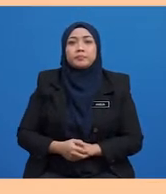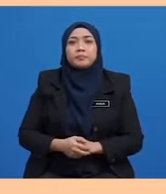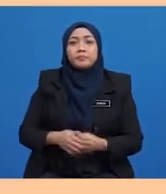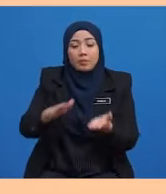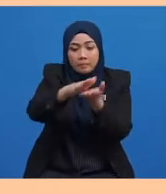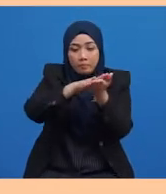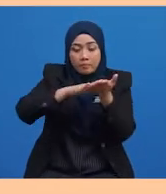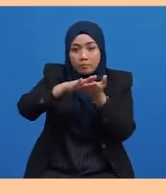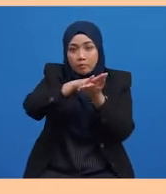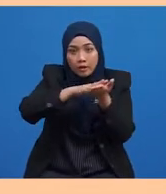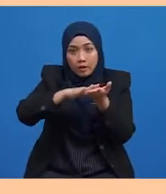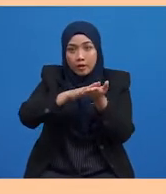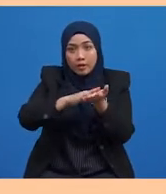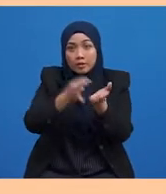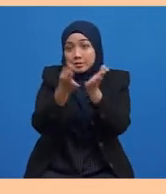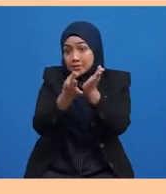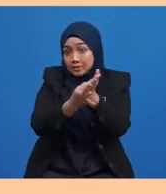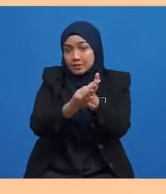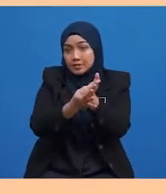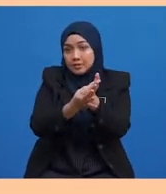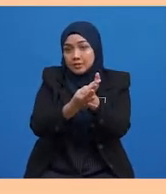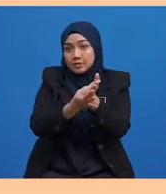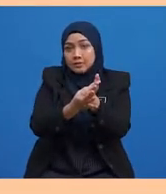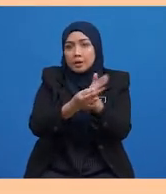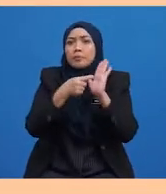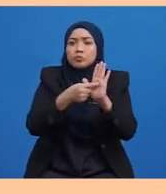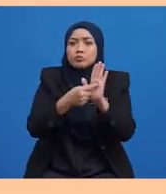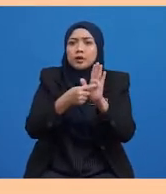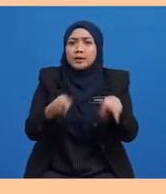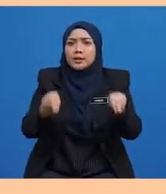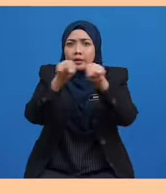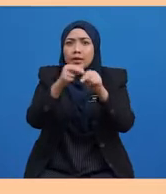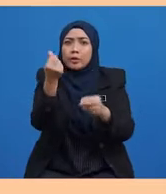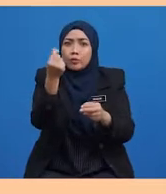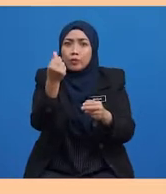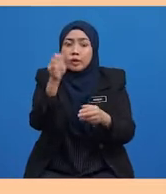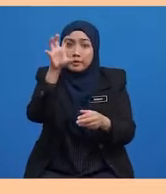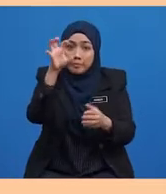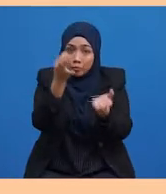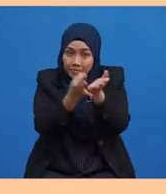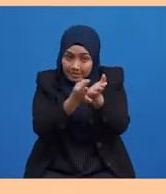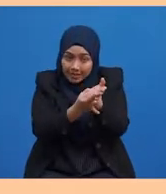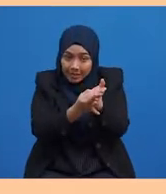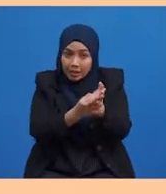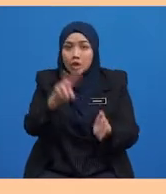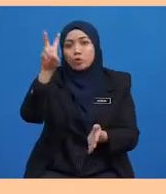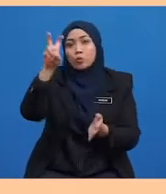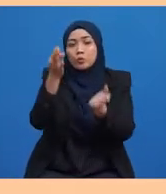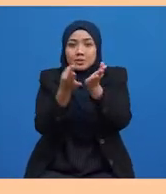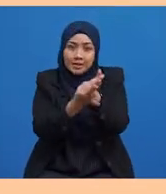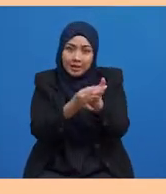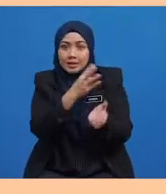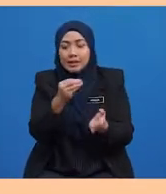Permukaan duit siling yang menunjukkan nilai duit seperti 50 sen, 20